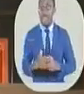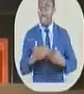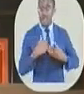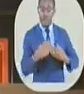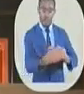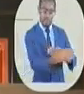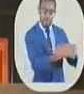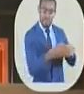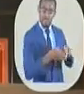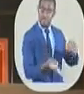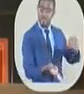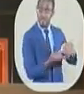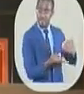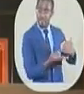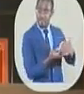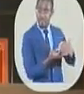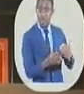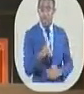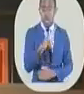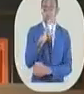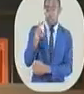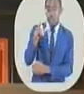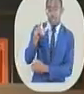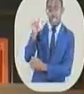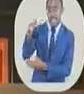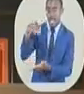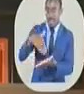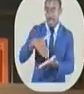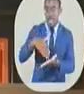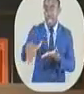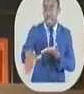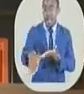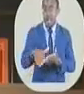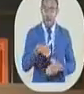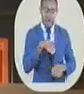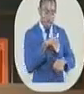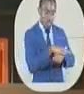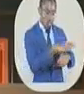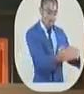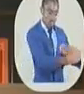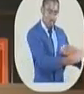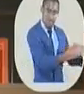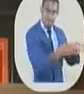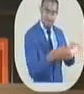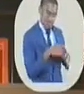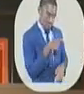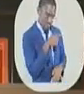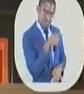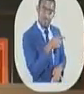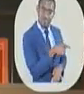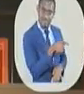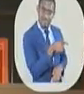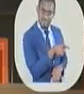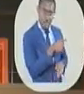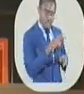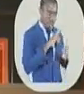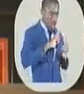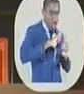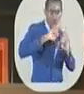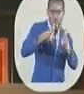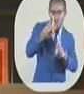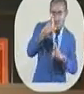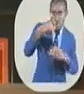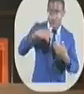Un guichet de financement d'urgence de 225 milliards de francs CFA a été créé pour